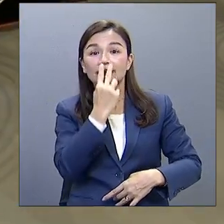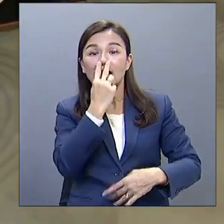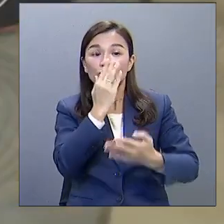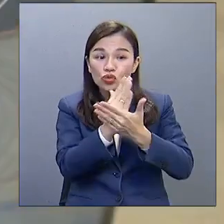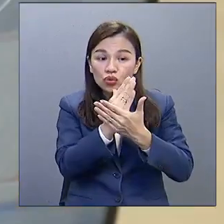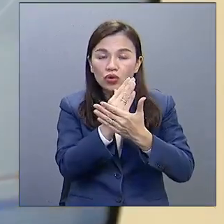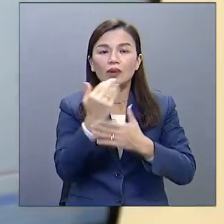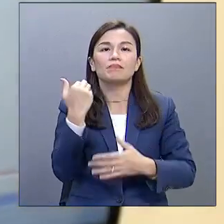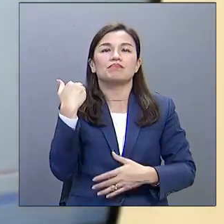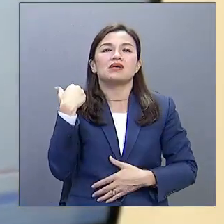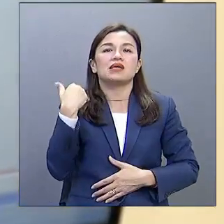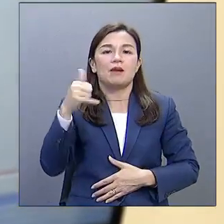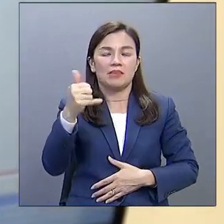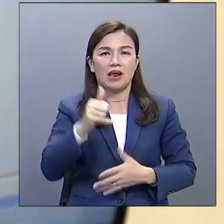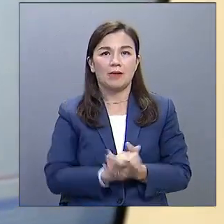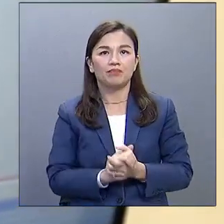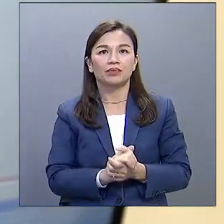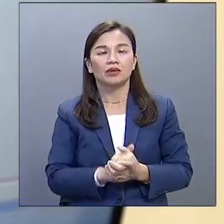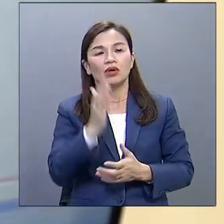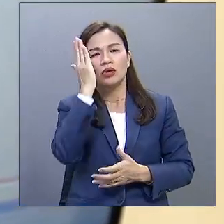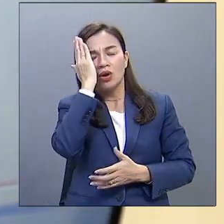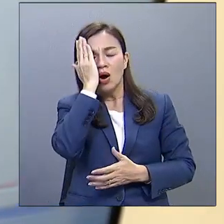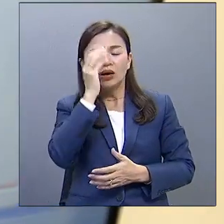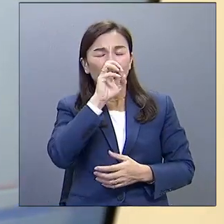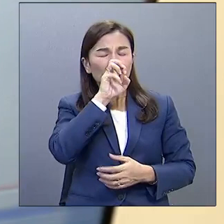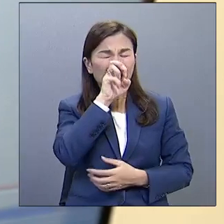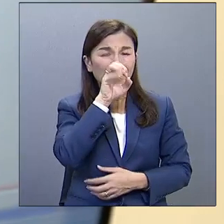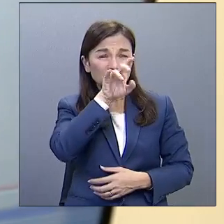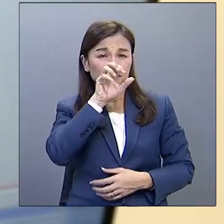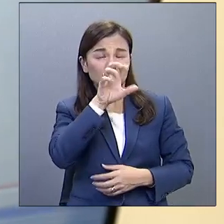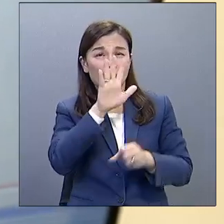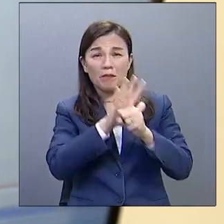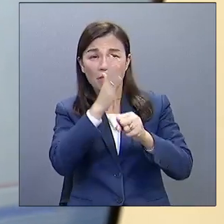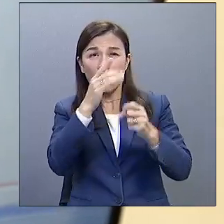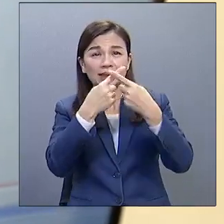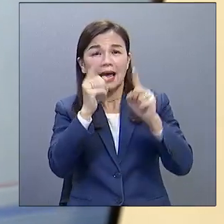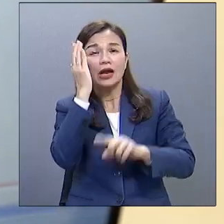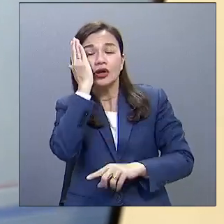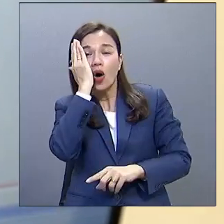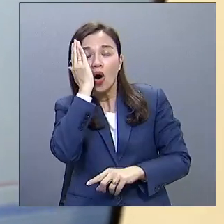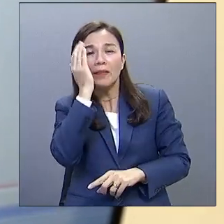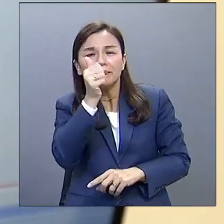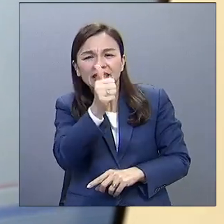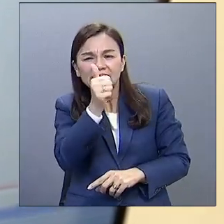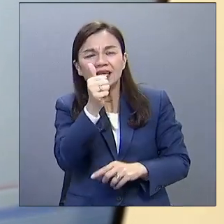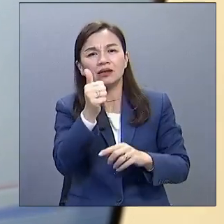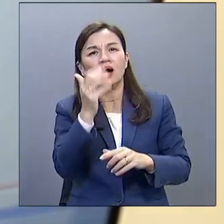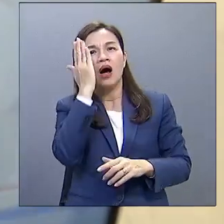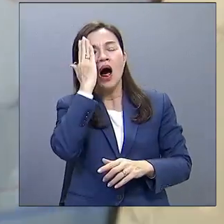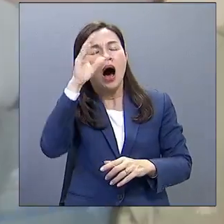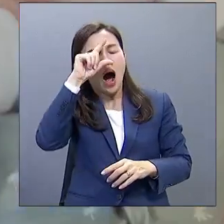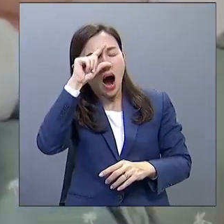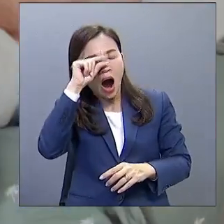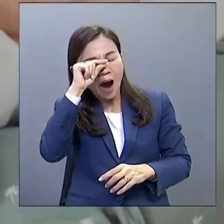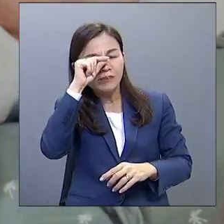แต่จริงๆเนี่ยหัวใจสำคัญในการนอนไม่ใช่เรื่องนอนกรนอย่างเดียวนะคะมันคือการนอนที่มีคุณภาพซึ่งมันก็จะได้แก่ว่านอนช่วงกี่โม